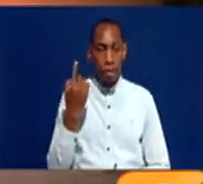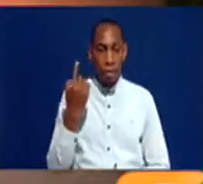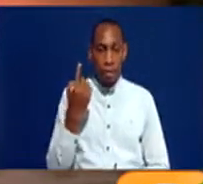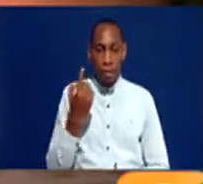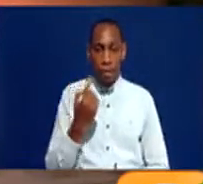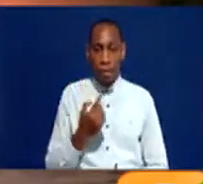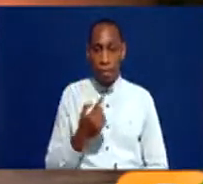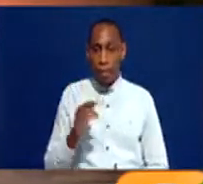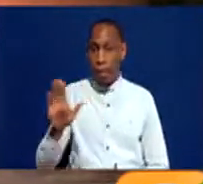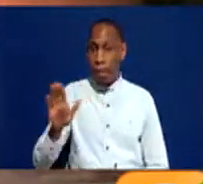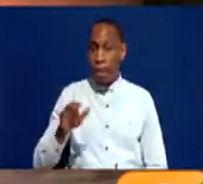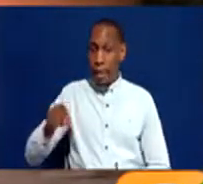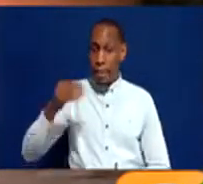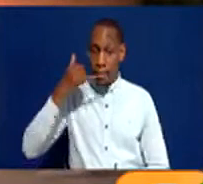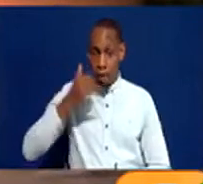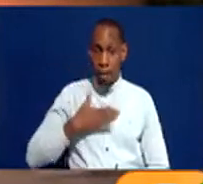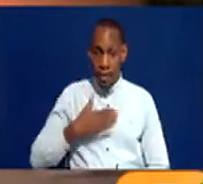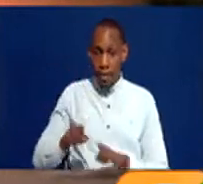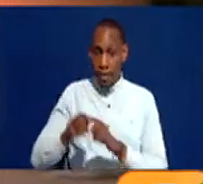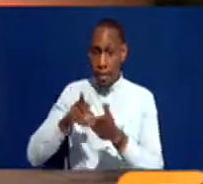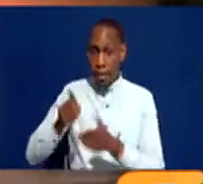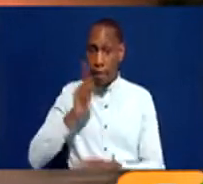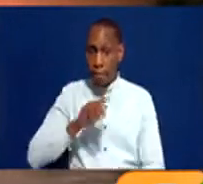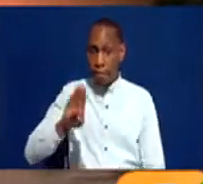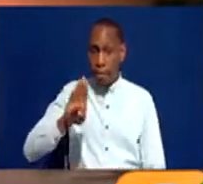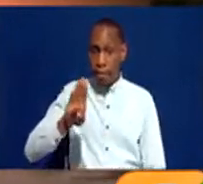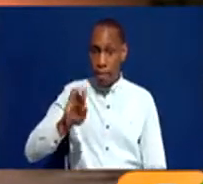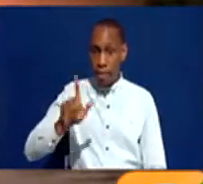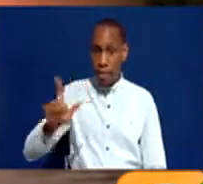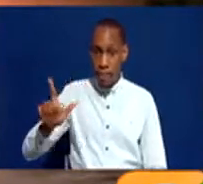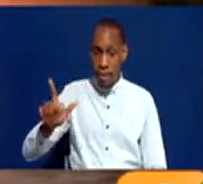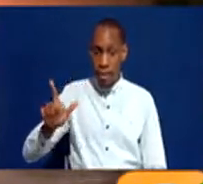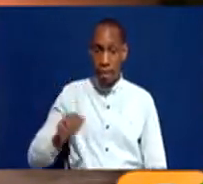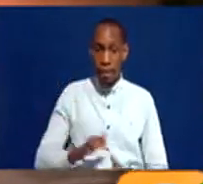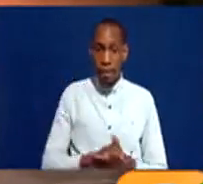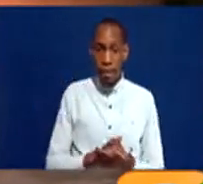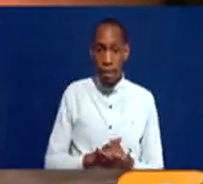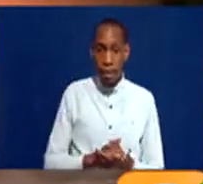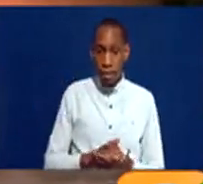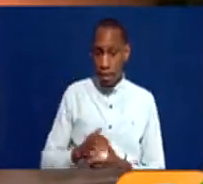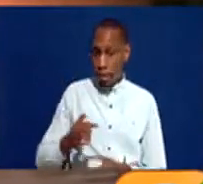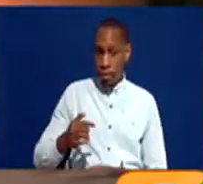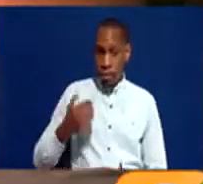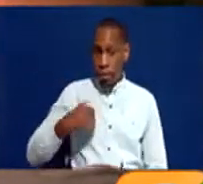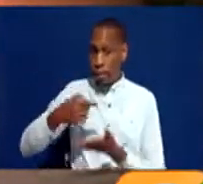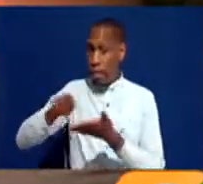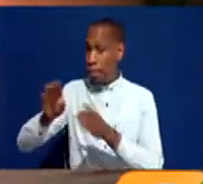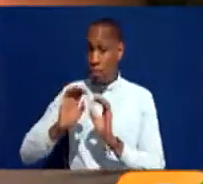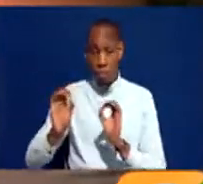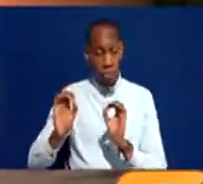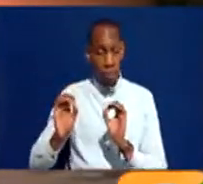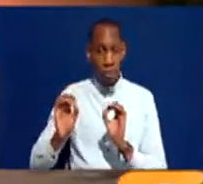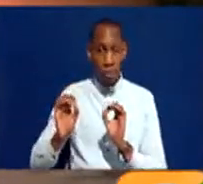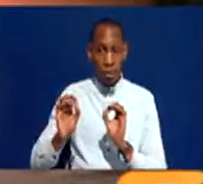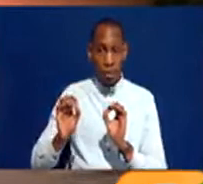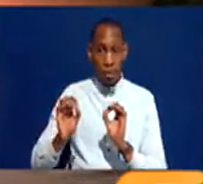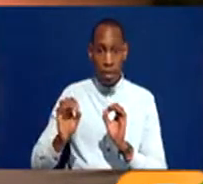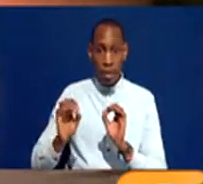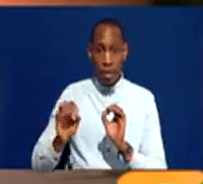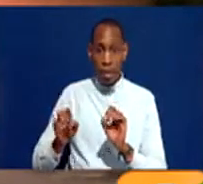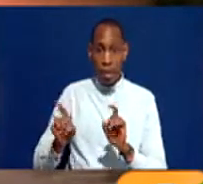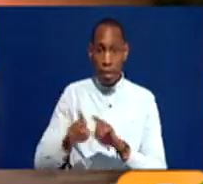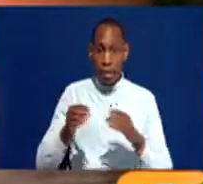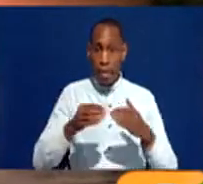akachukua simu zangu, akaweza kulipa bills bila consent yangu. Ambapo